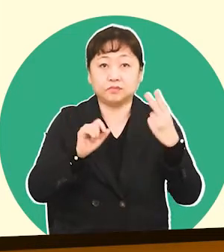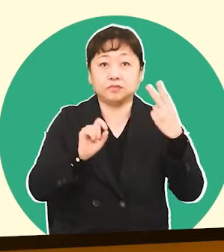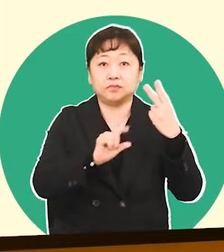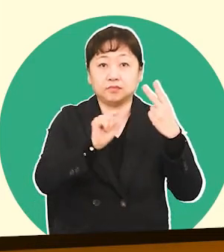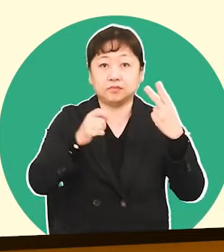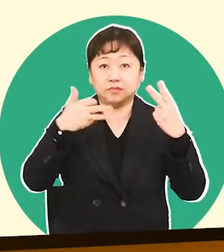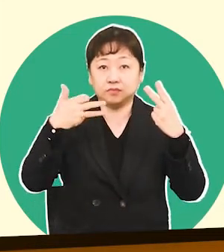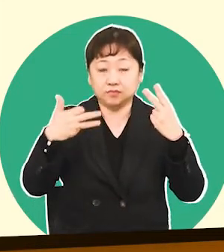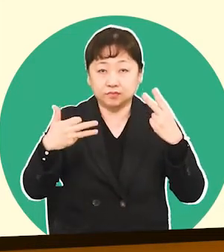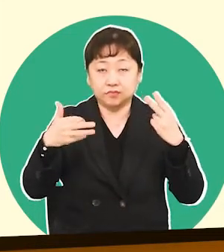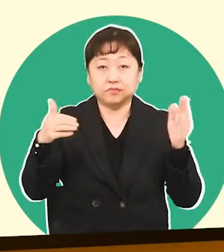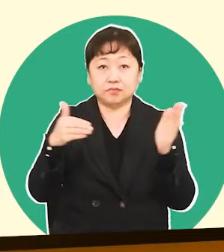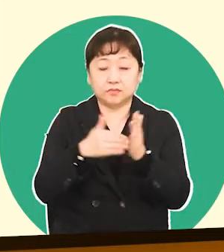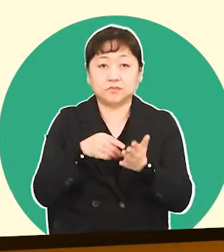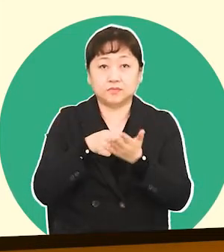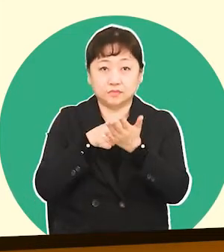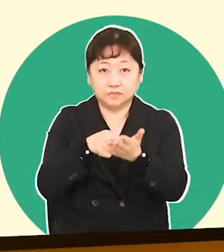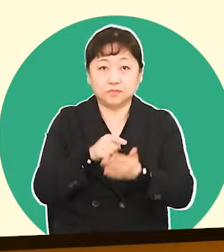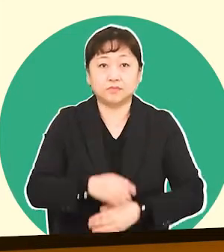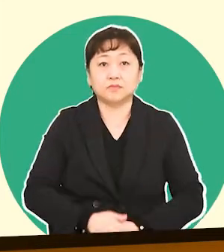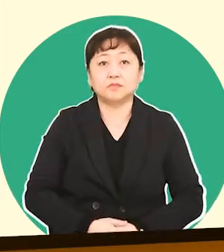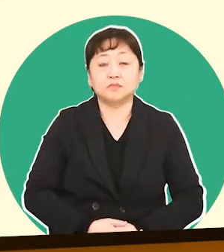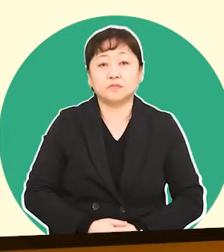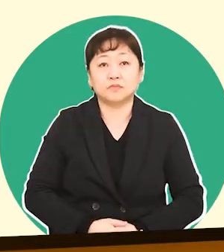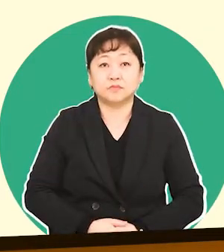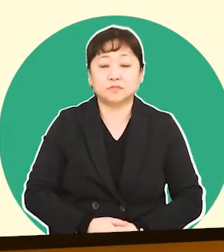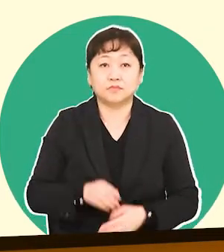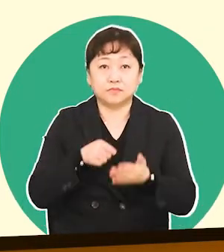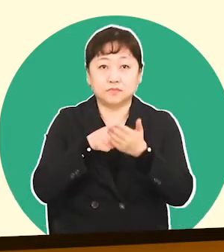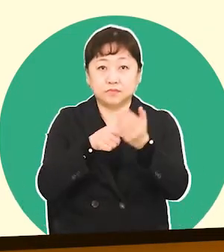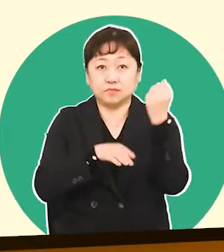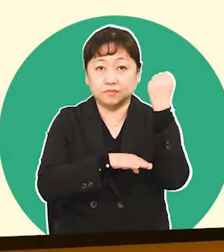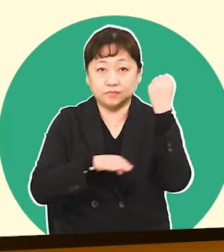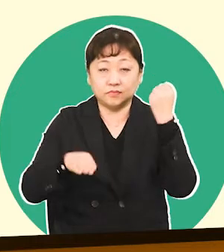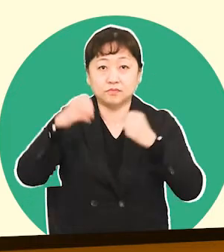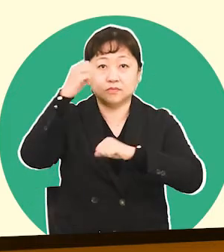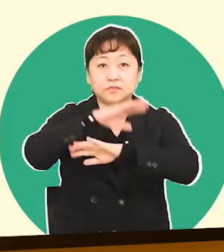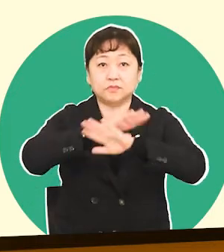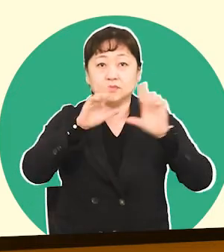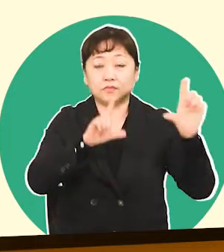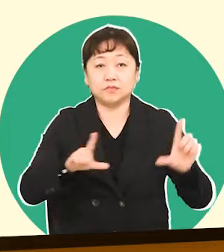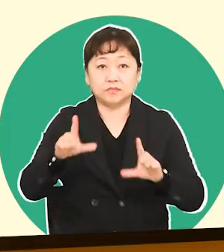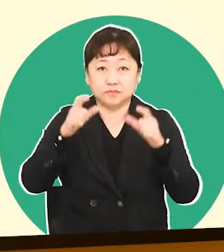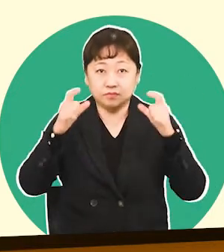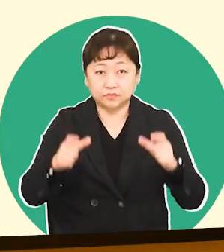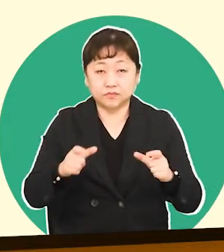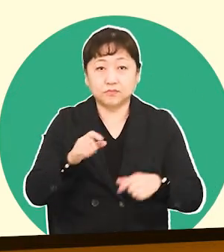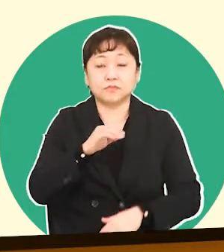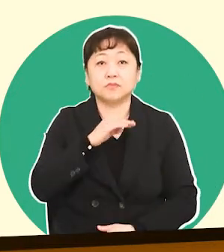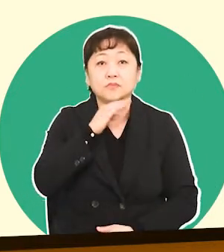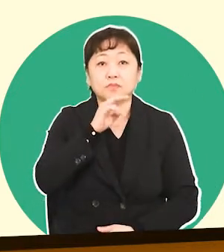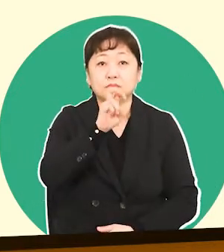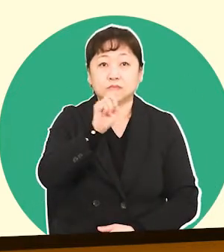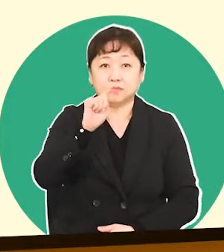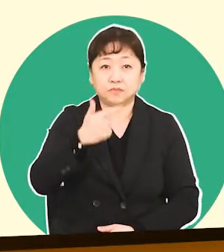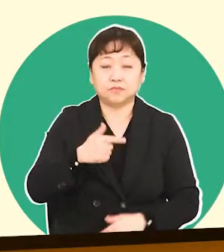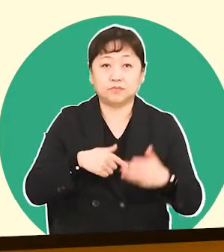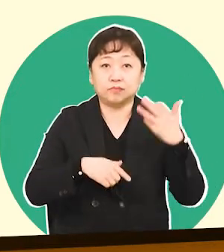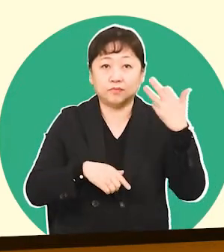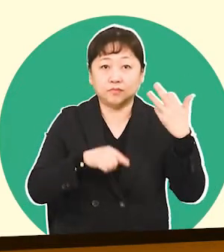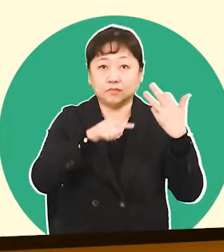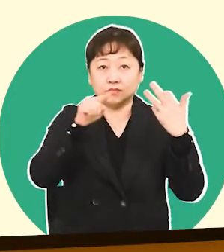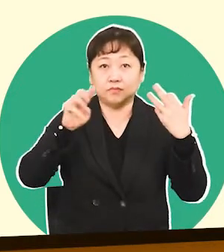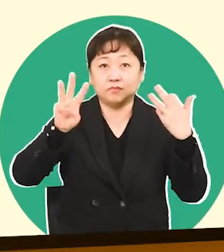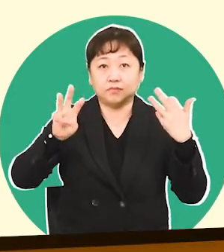오는 2월 18일까지 모집합니다 신청자격은 광명시 거주자로 신청 일기 중 현재